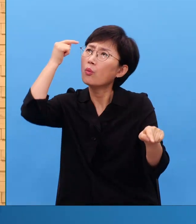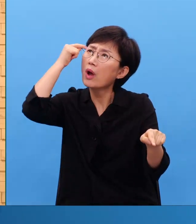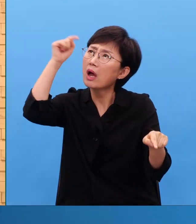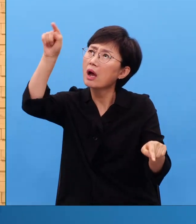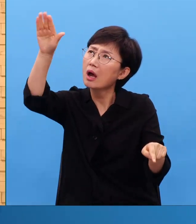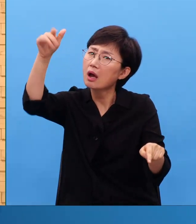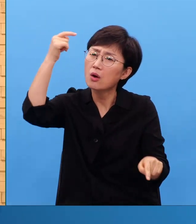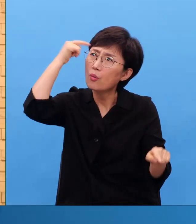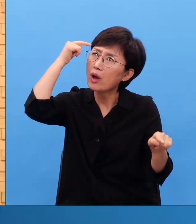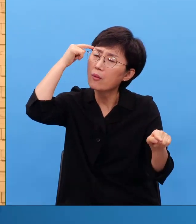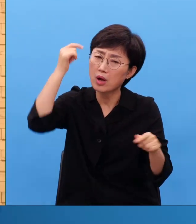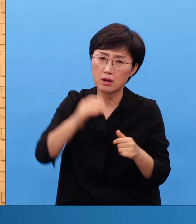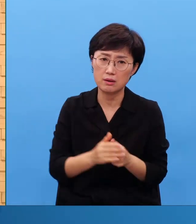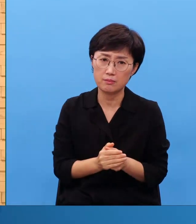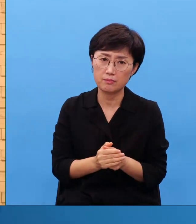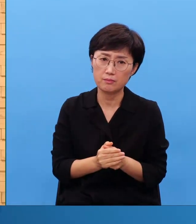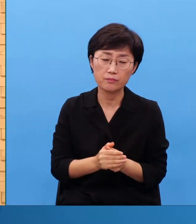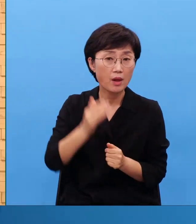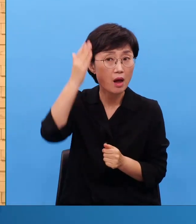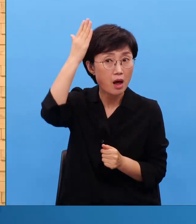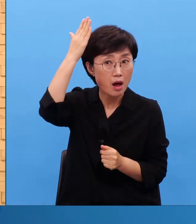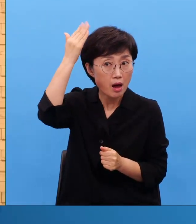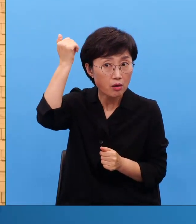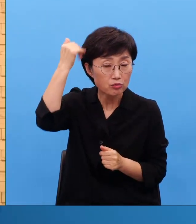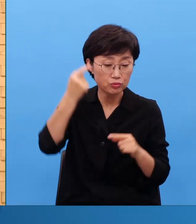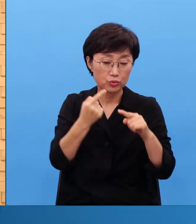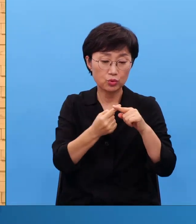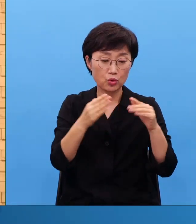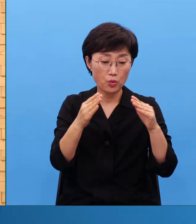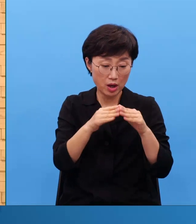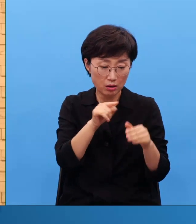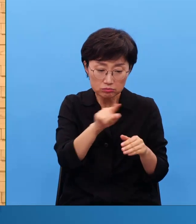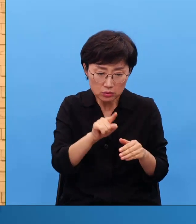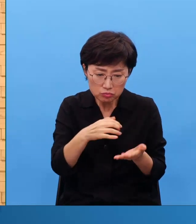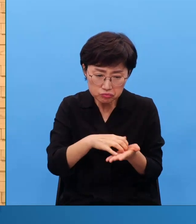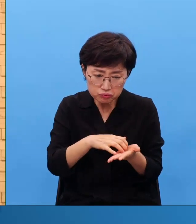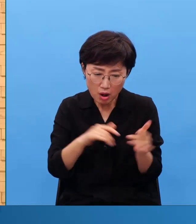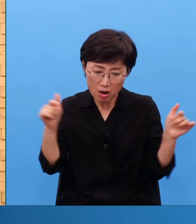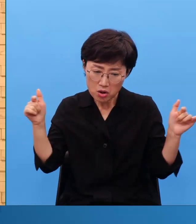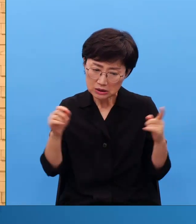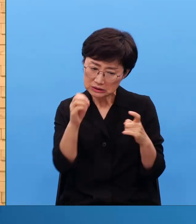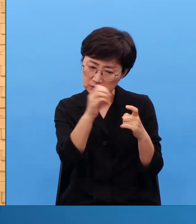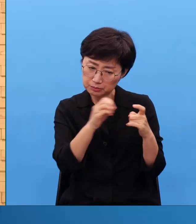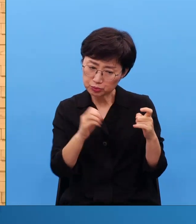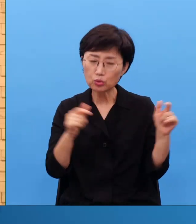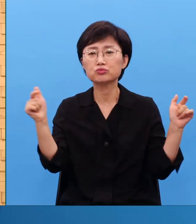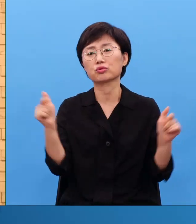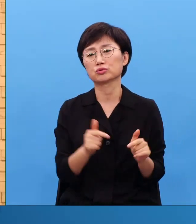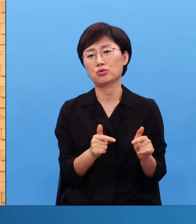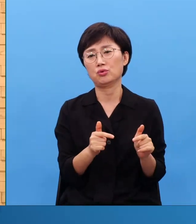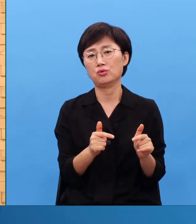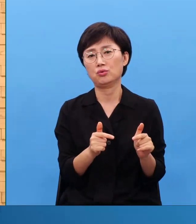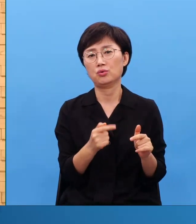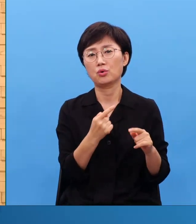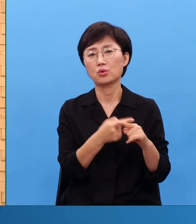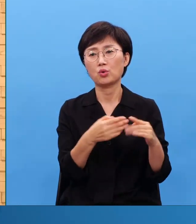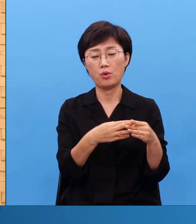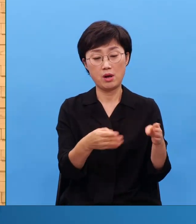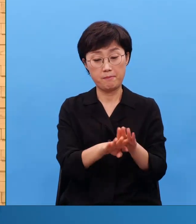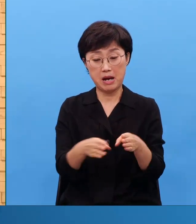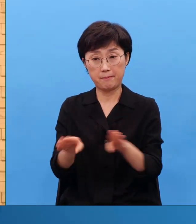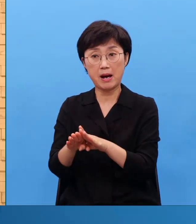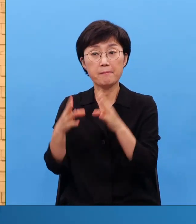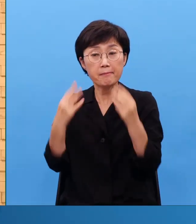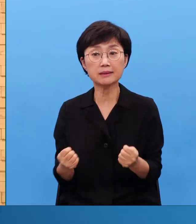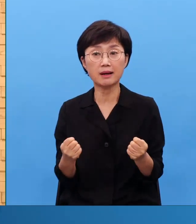한국 교회도 갑작스럽게 한 10% 감소됐다고 합니다. And right now we see that even the churches of Korea, they have about 10%